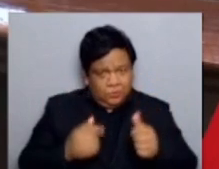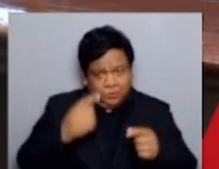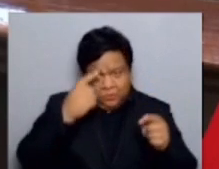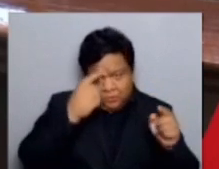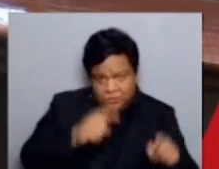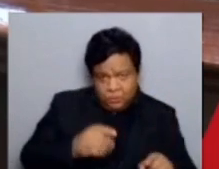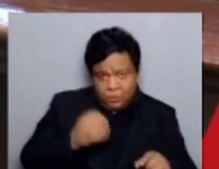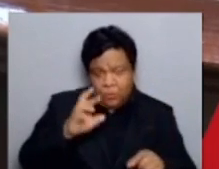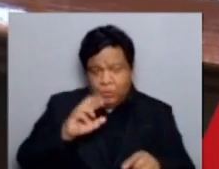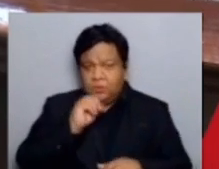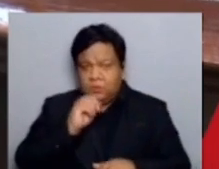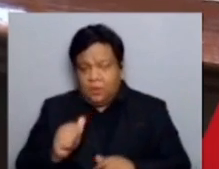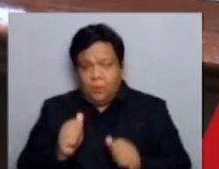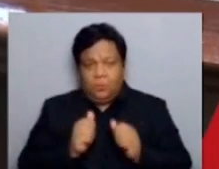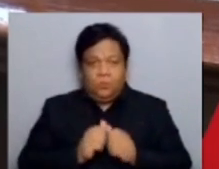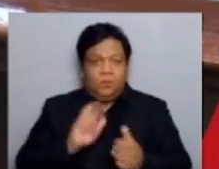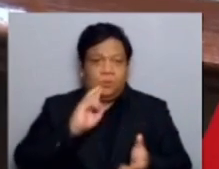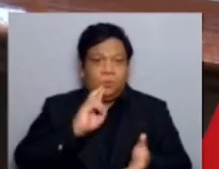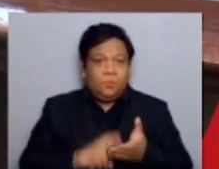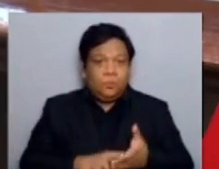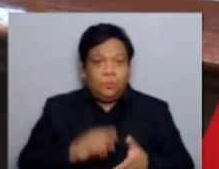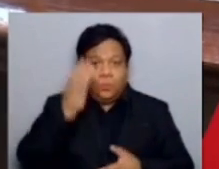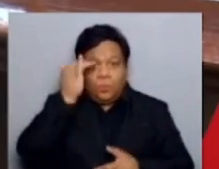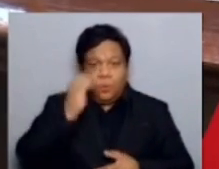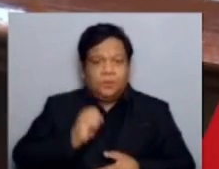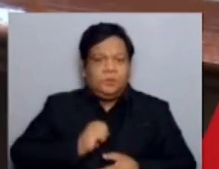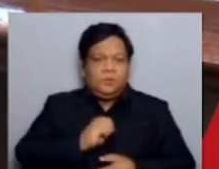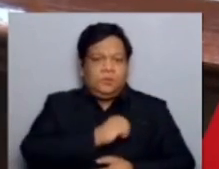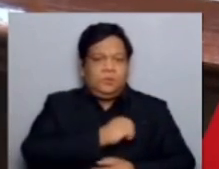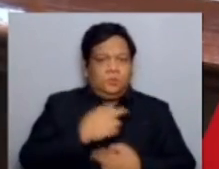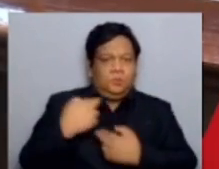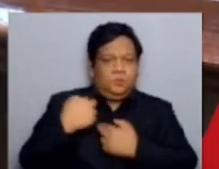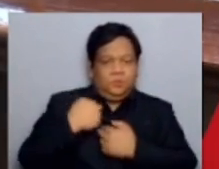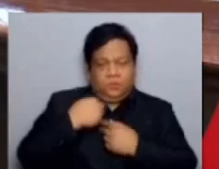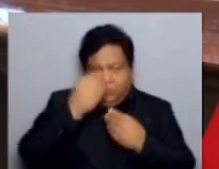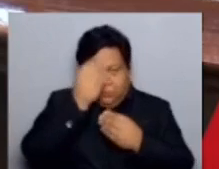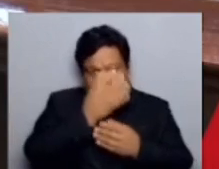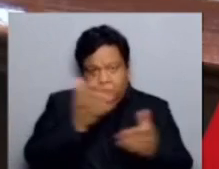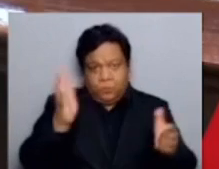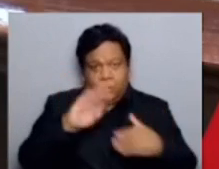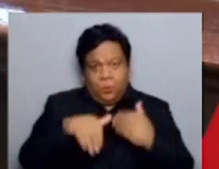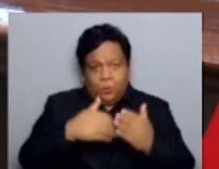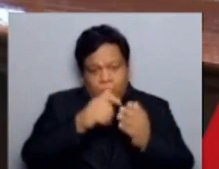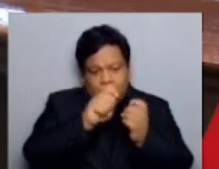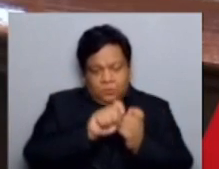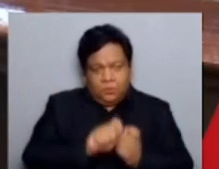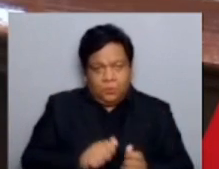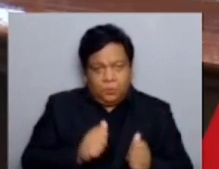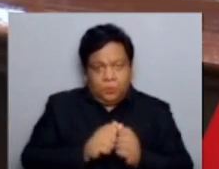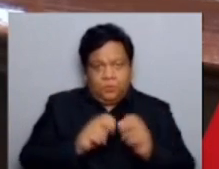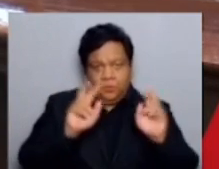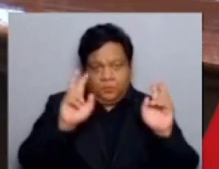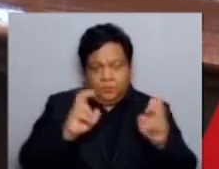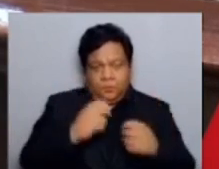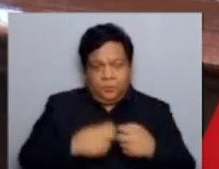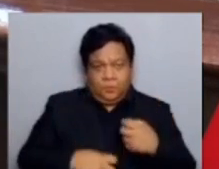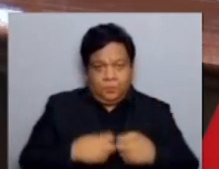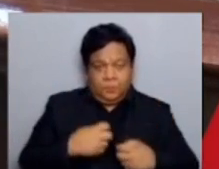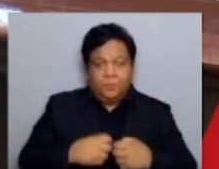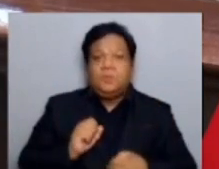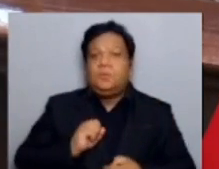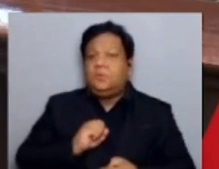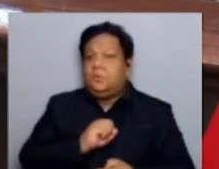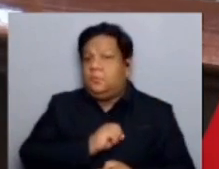Anya, tungkulin ng Senado na ipaalam sa publiko ang mga detalye ng issue. Sabi naman ni Senator Migs Zubiri at Senator Win